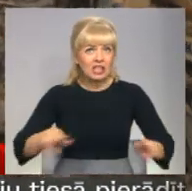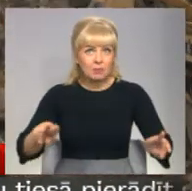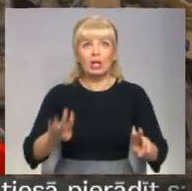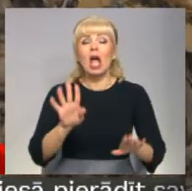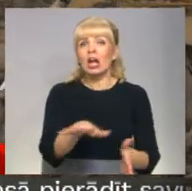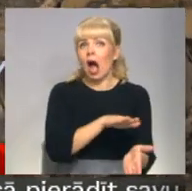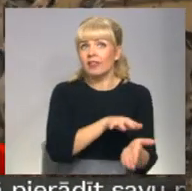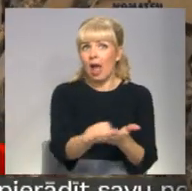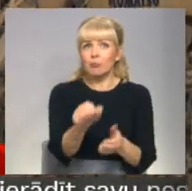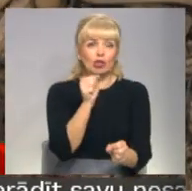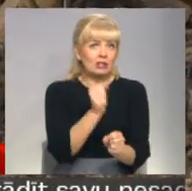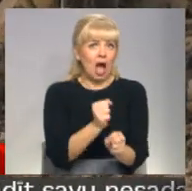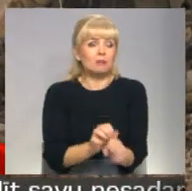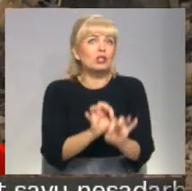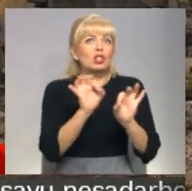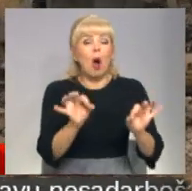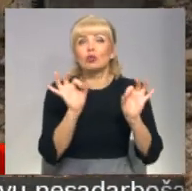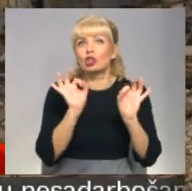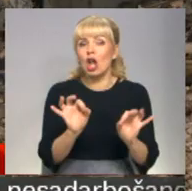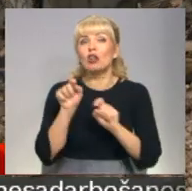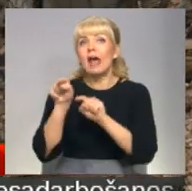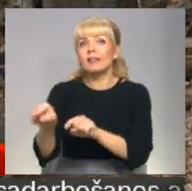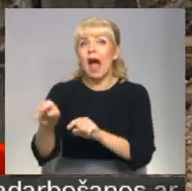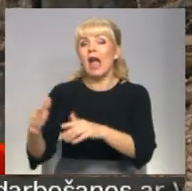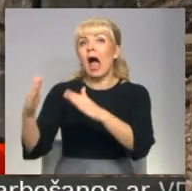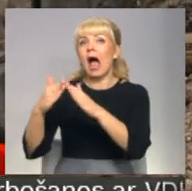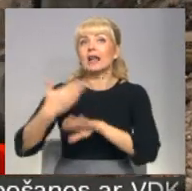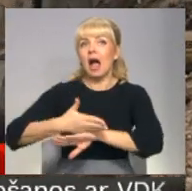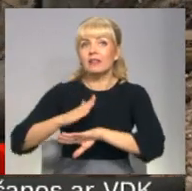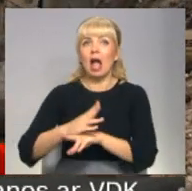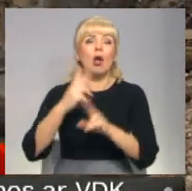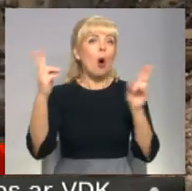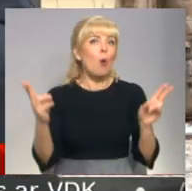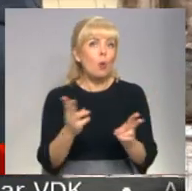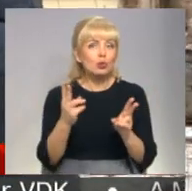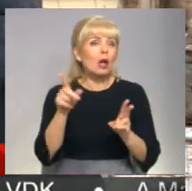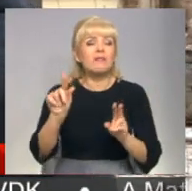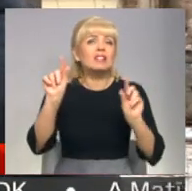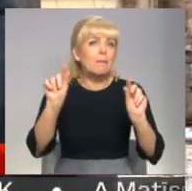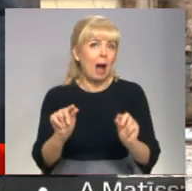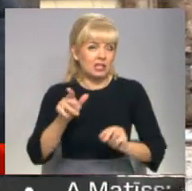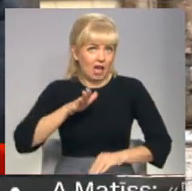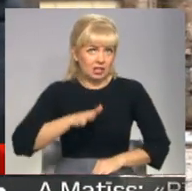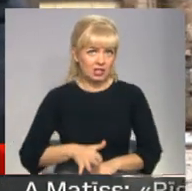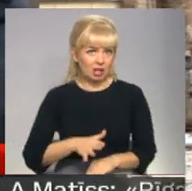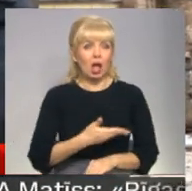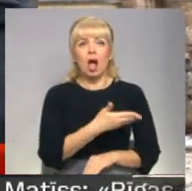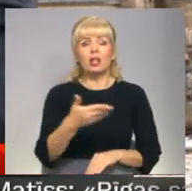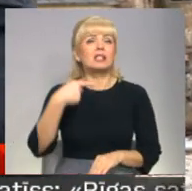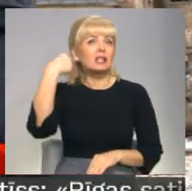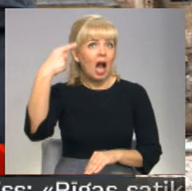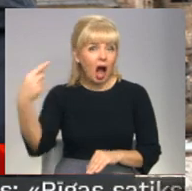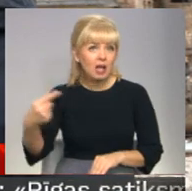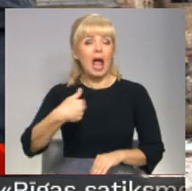ka demontāžas darbi sākušies tieši tajā ēkas daļā, kas ugunsgrēkā cietusi vismazāk. Izsēdzi zinu traki, tā jums dēļ, ka es